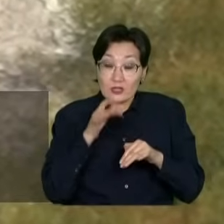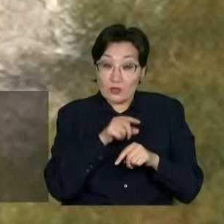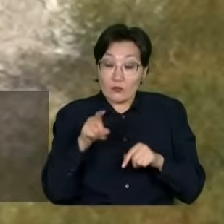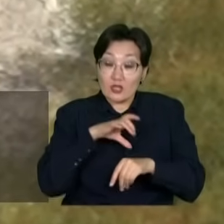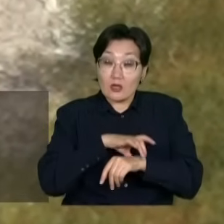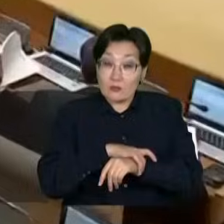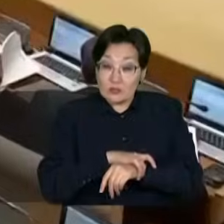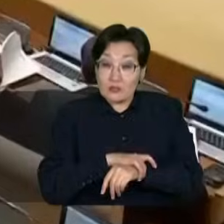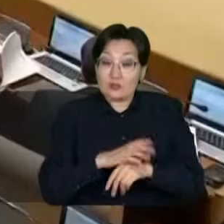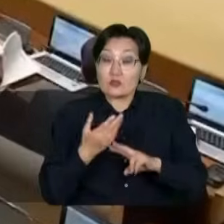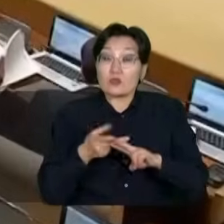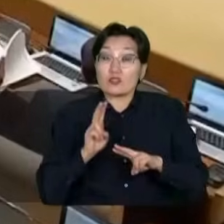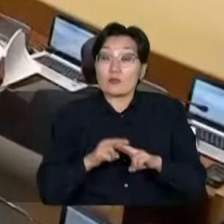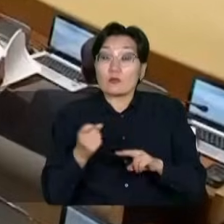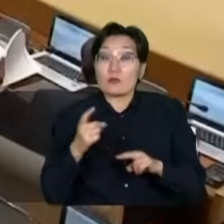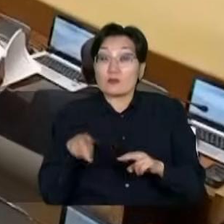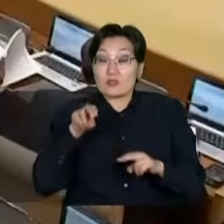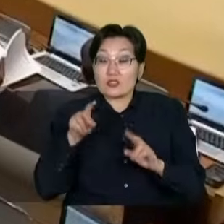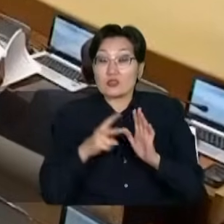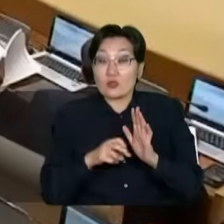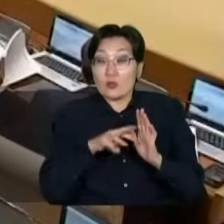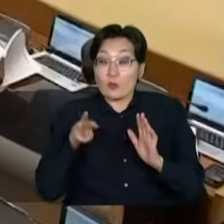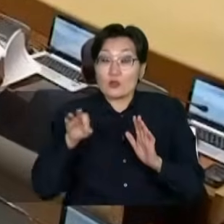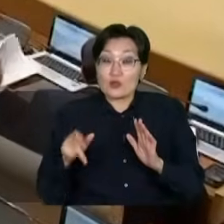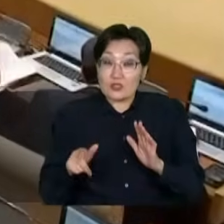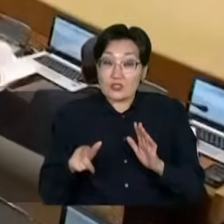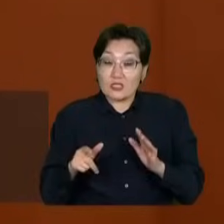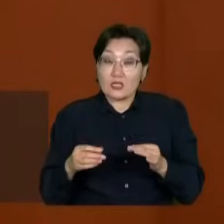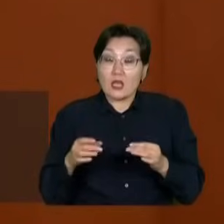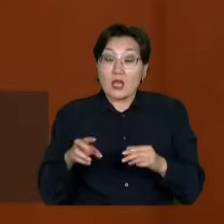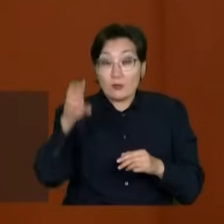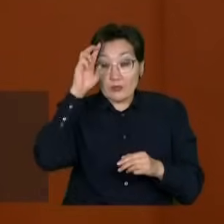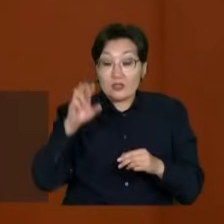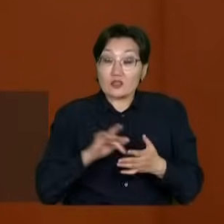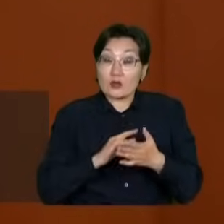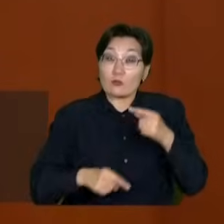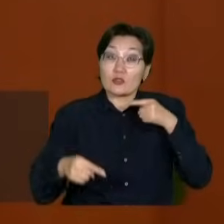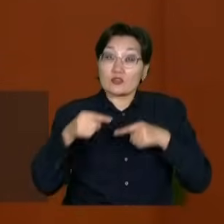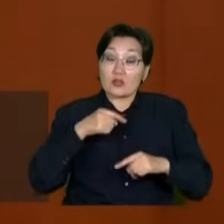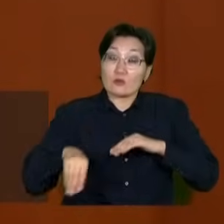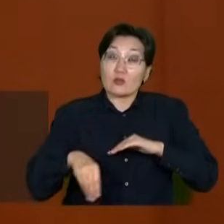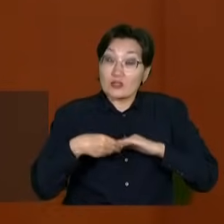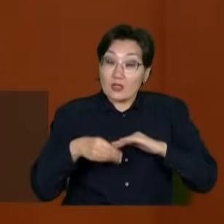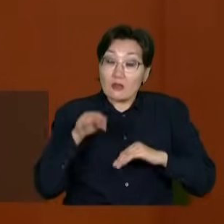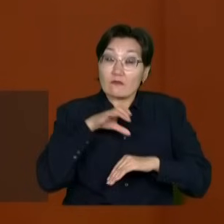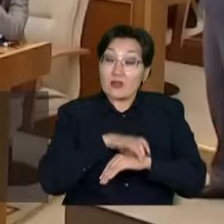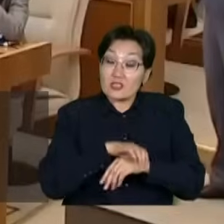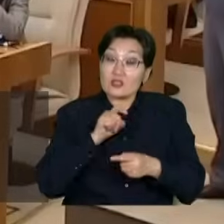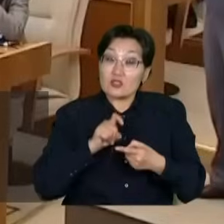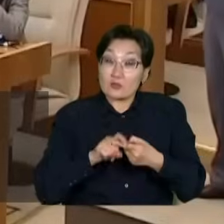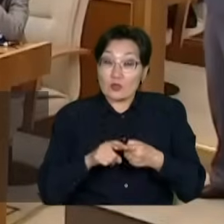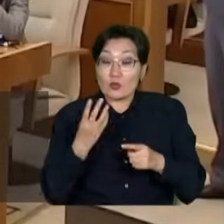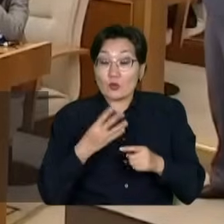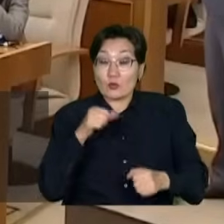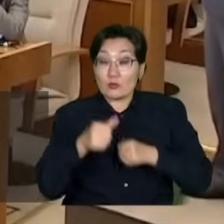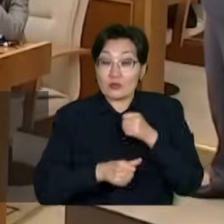Наталья Годунованың сөзінше 1 миллиард 700 миллион теңге қазынаға қайтарылған. Бармақ басты көз қысты фактіге қатысты 4